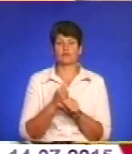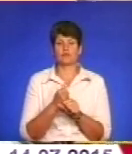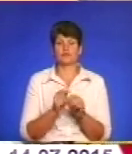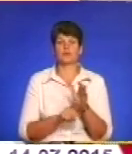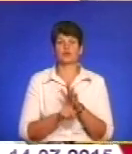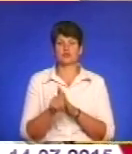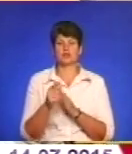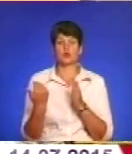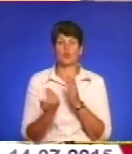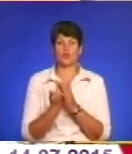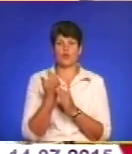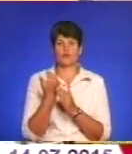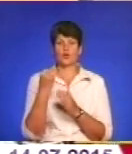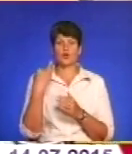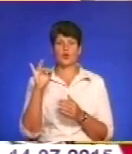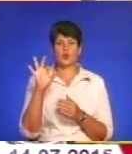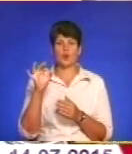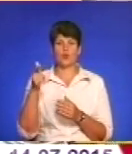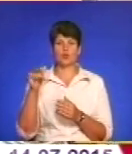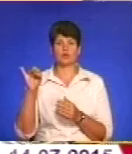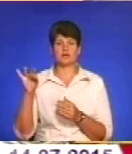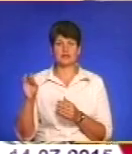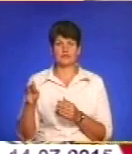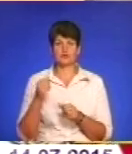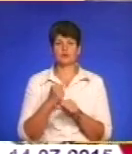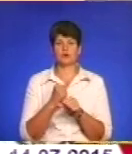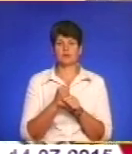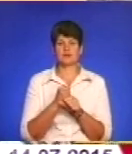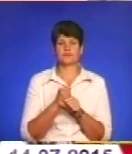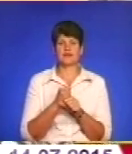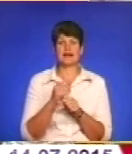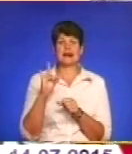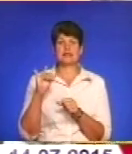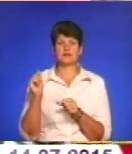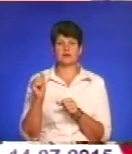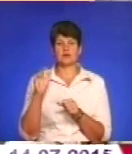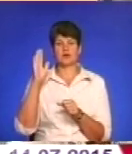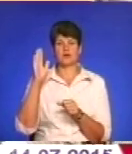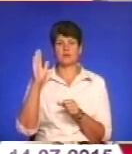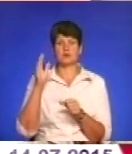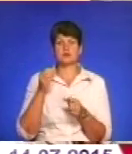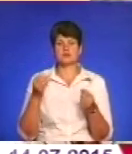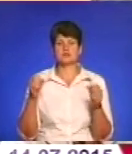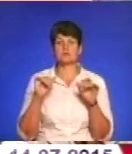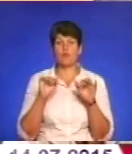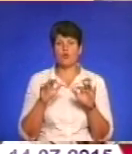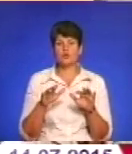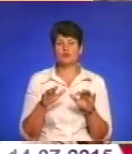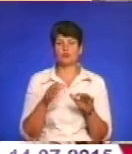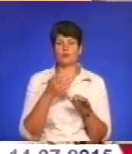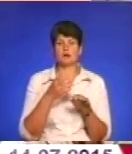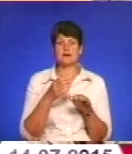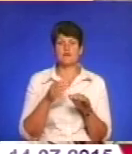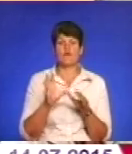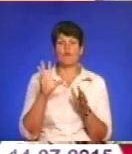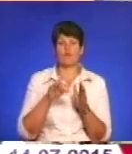Впровадили нову лінійку йогуртів, виготовлених резервуарним способом, термостатним способом.